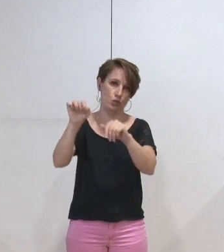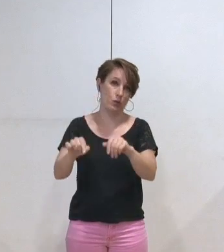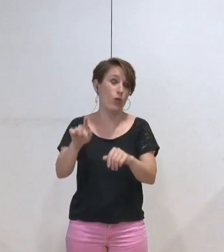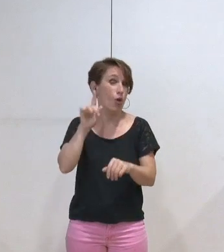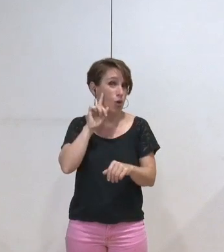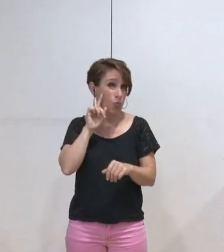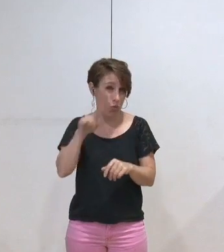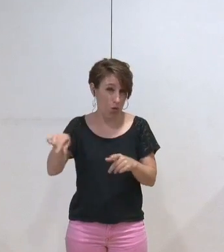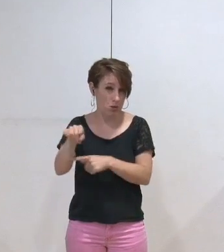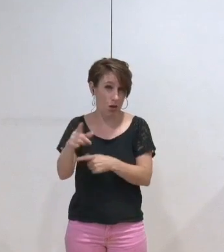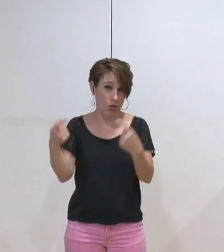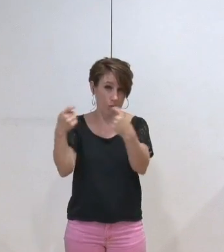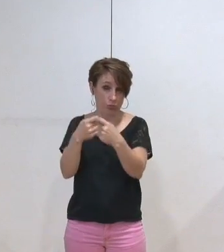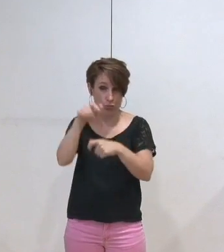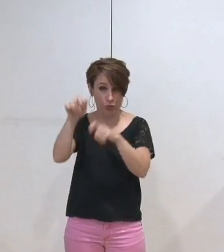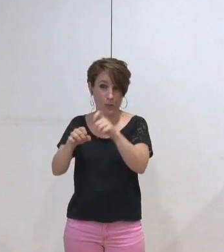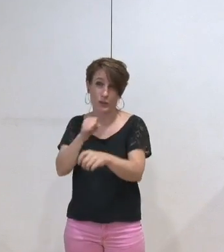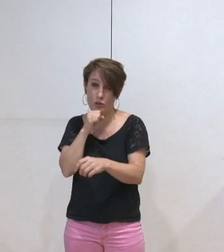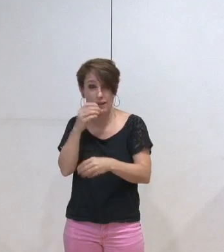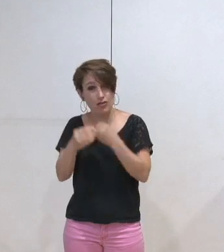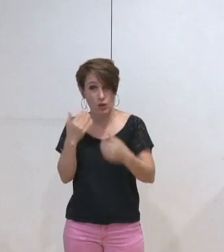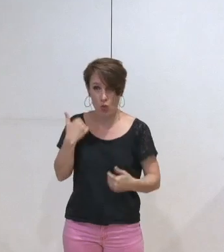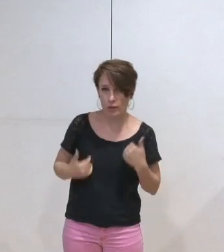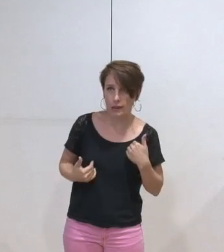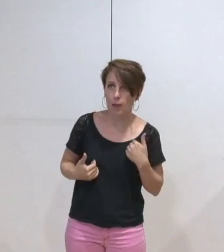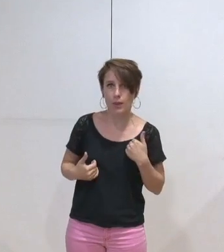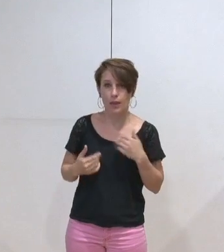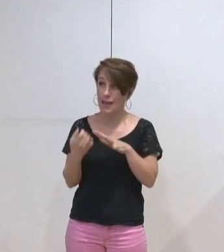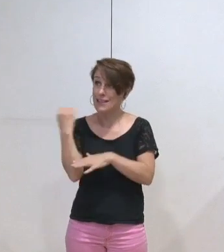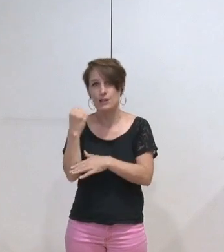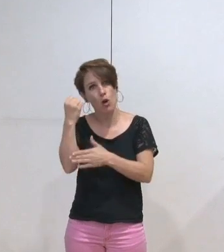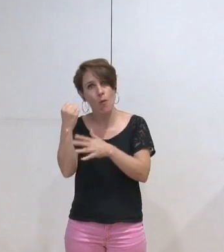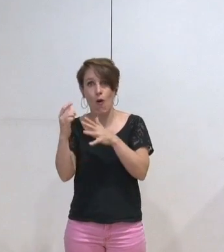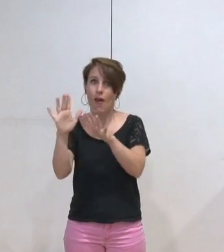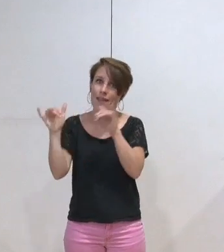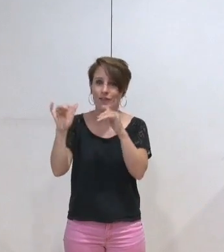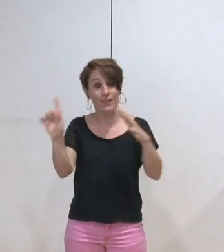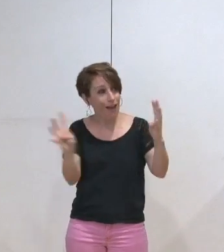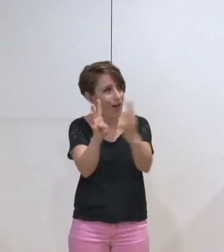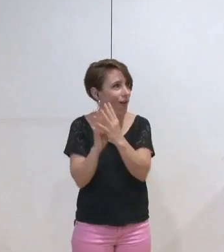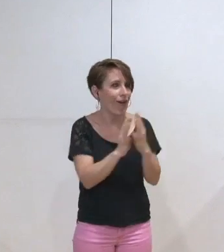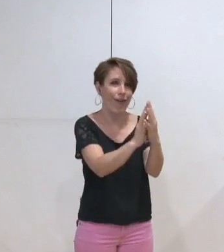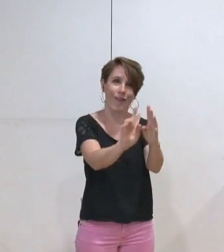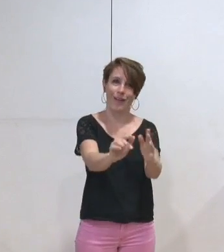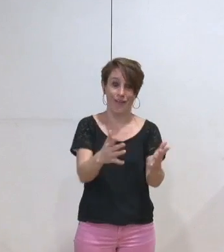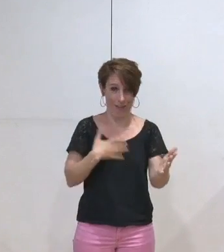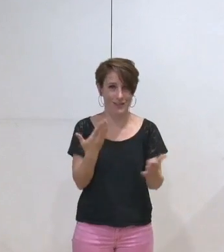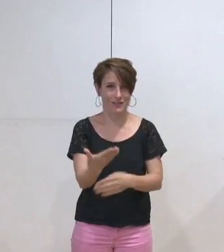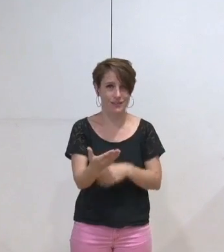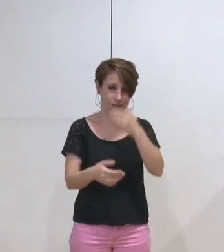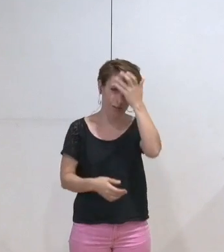âgées et parfois handicapé de sortir de leur isolement j'ai de plus la désagréable impression que cette pseudoéconomie